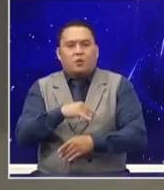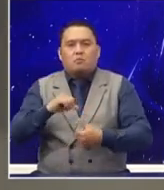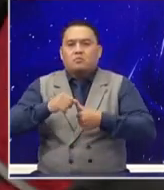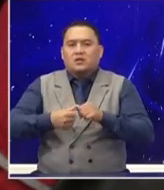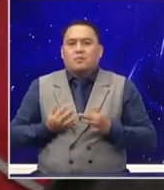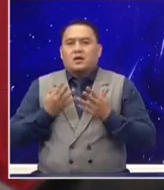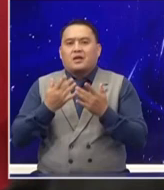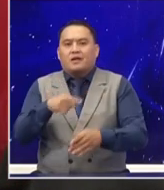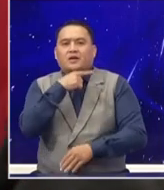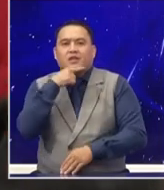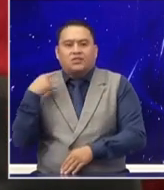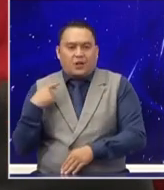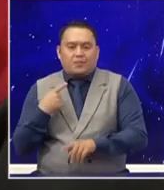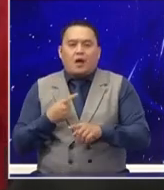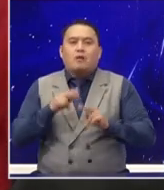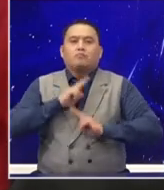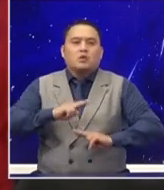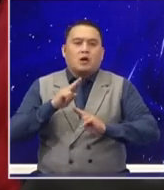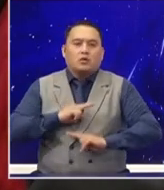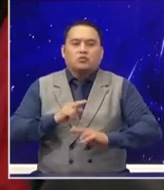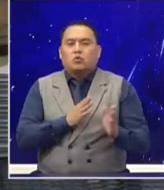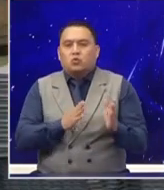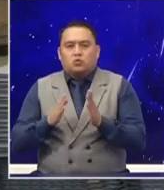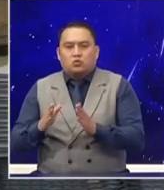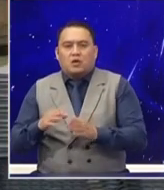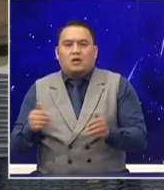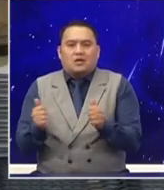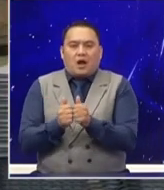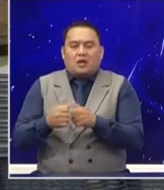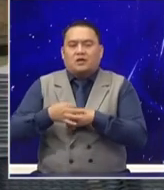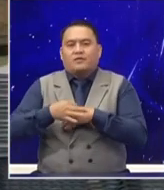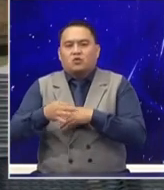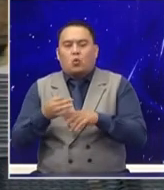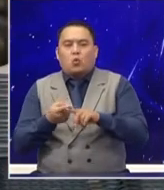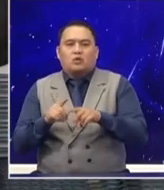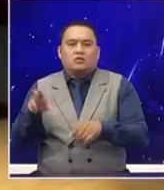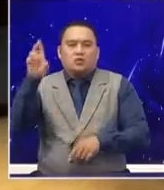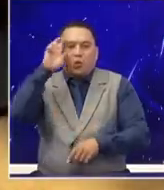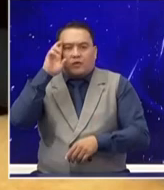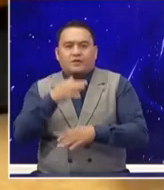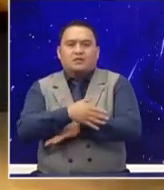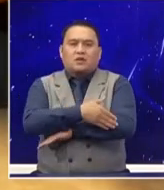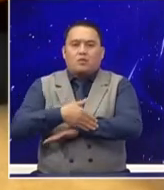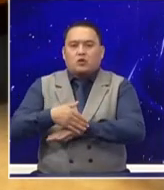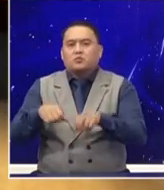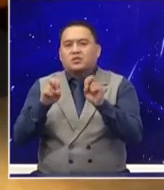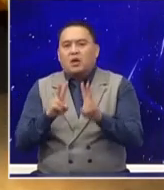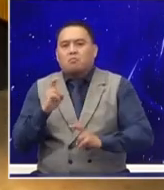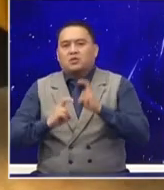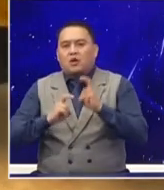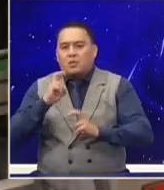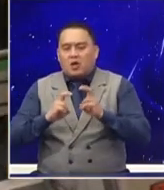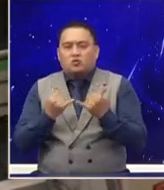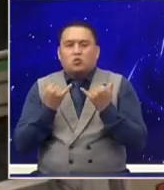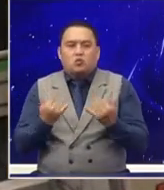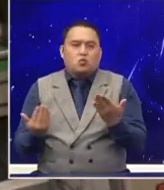постоянных потребителей – Россия. Деловое партнерство налажено и со странами ближнего и дальнего зарубежья. Благодаря квалифицированным кадрам предприятие